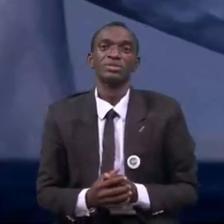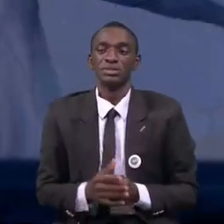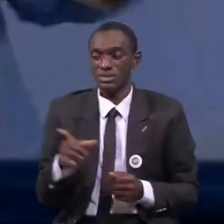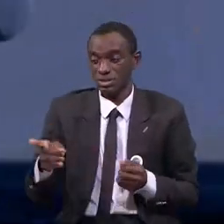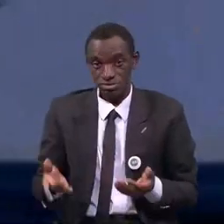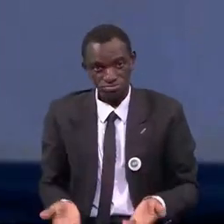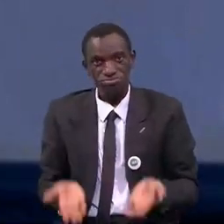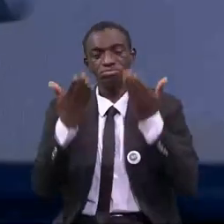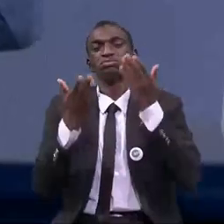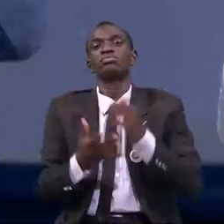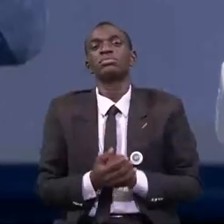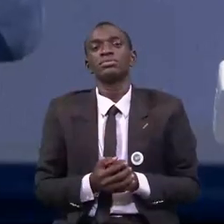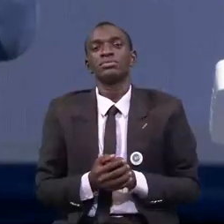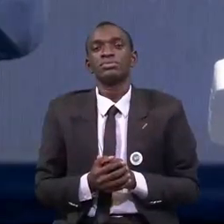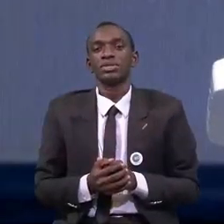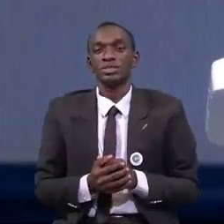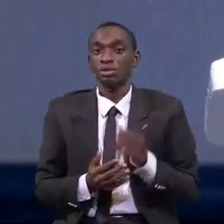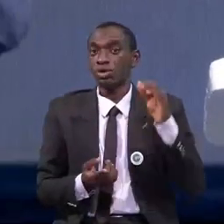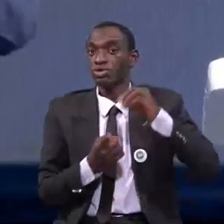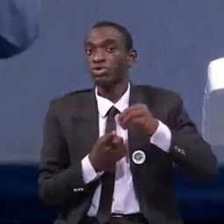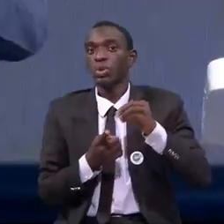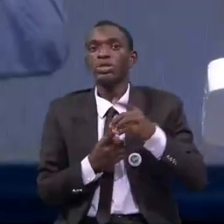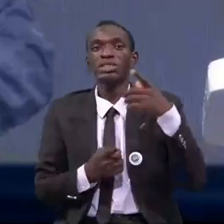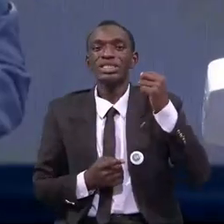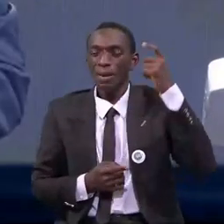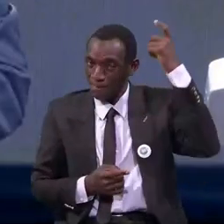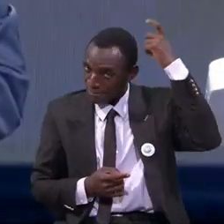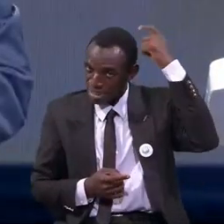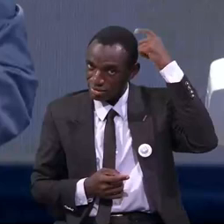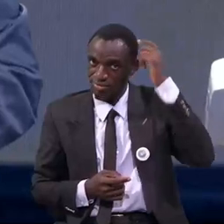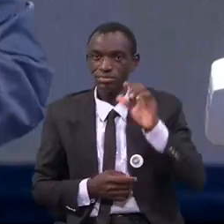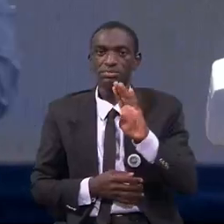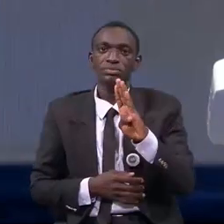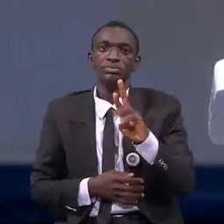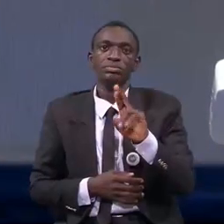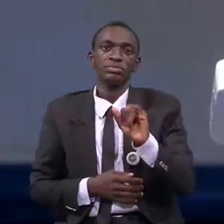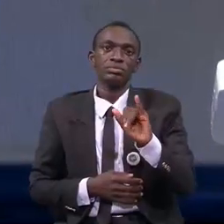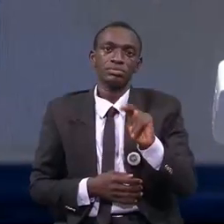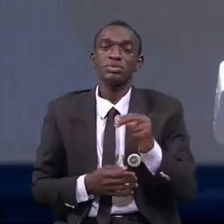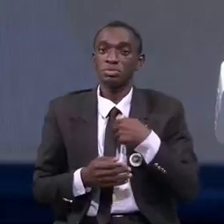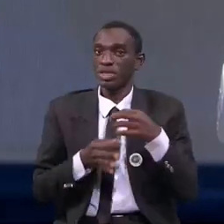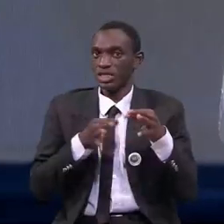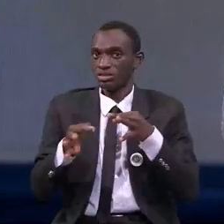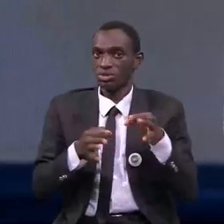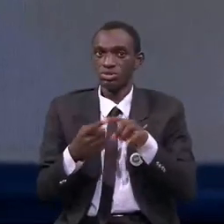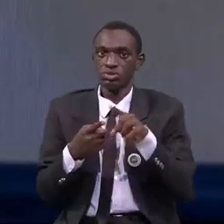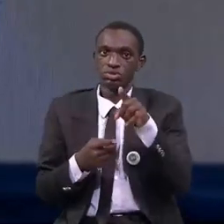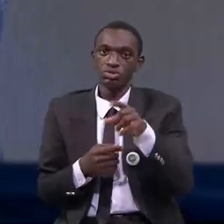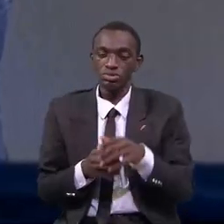la force le cerveau VO le cerveau que je vous